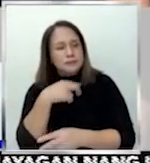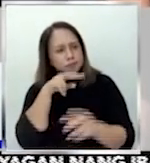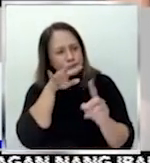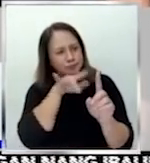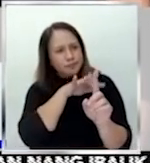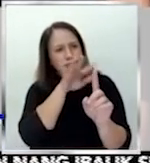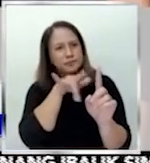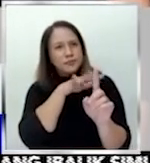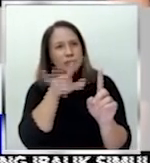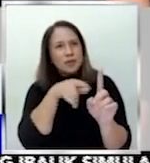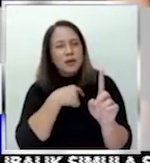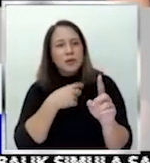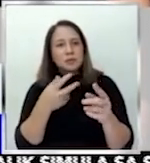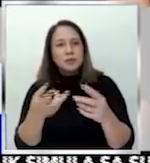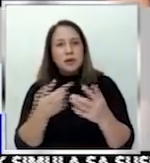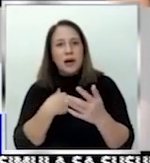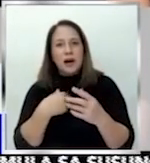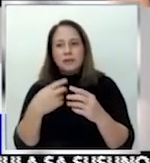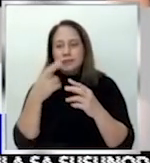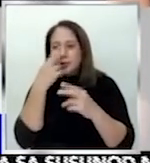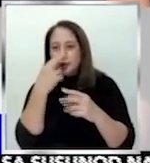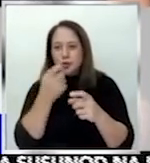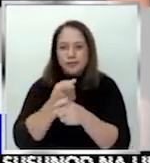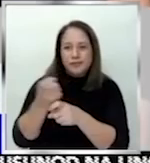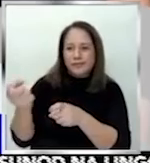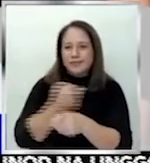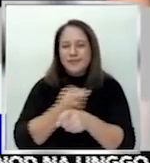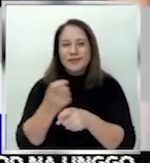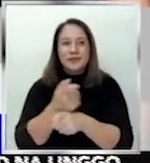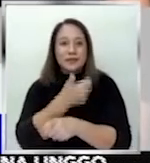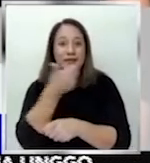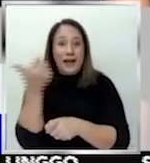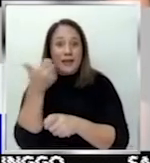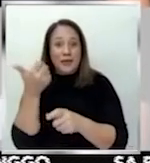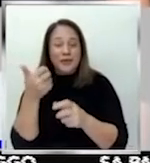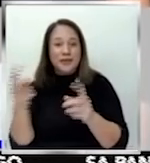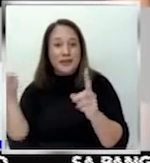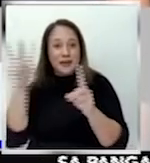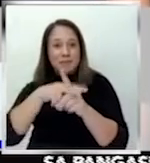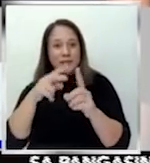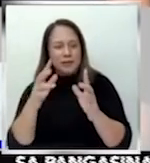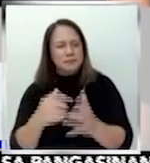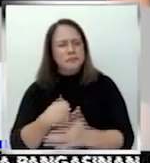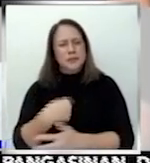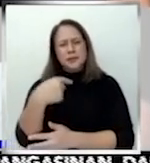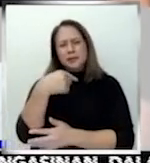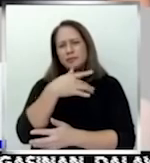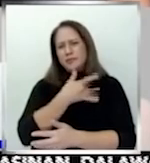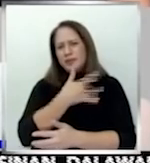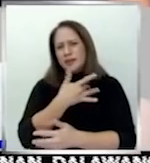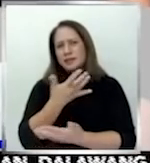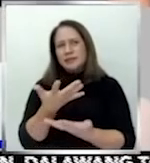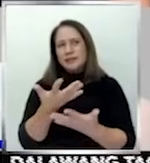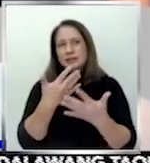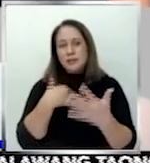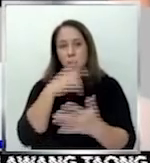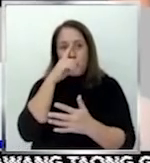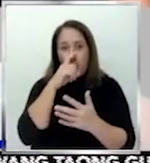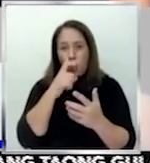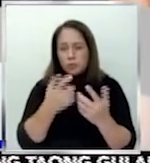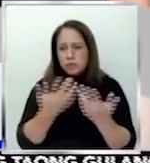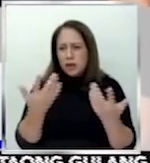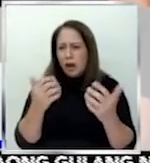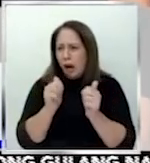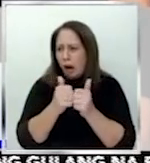nakipag-exchange pa siya ng joke sa mga kasama din sa applicants. So para feeling ko, despite the age gap, parang naka-blend in